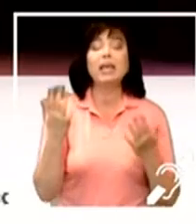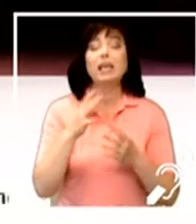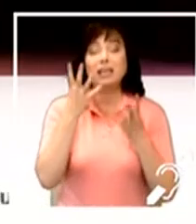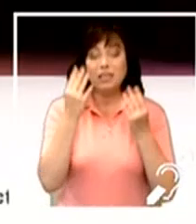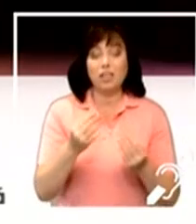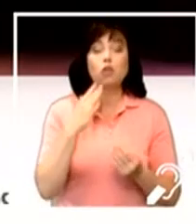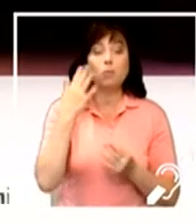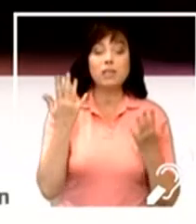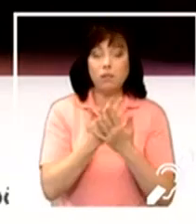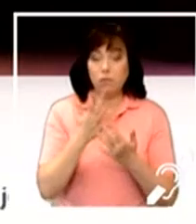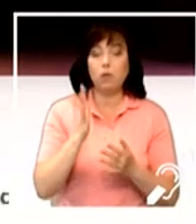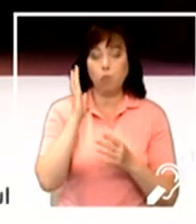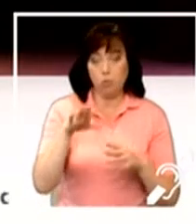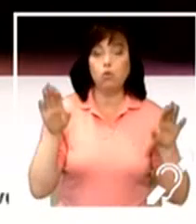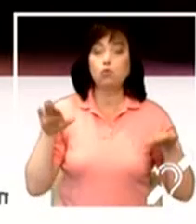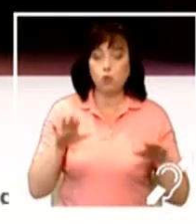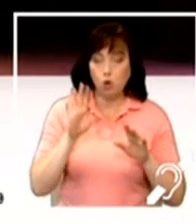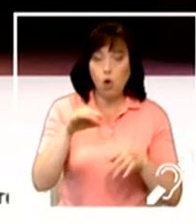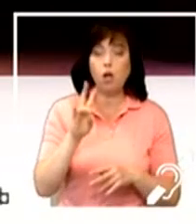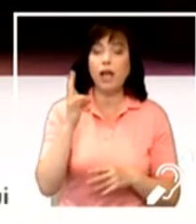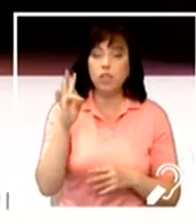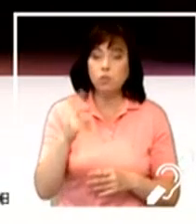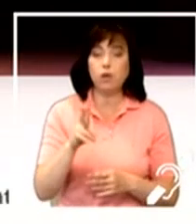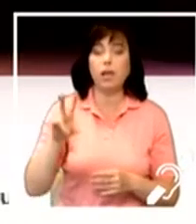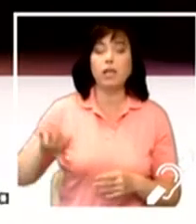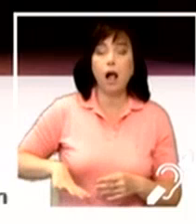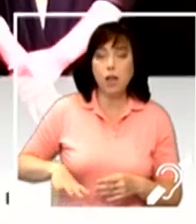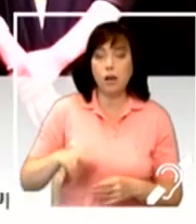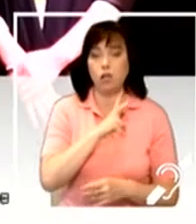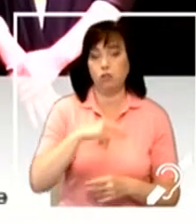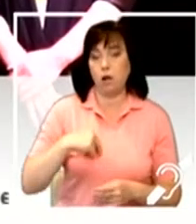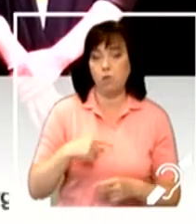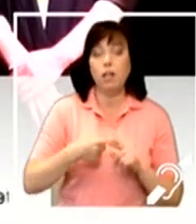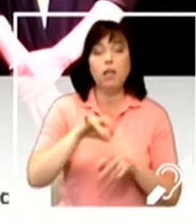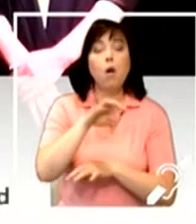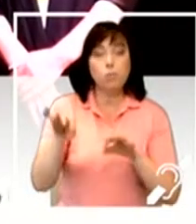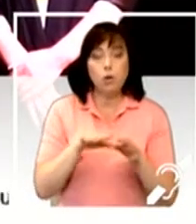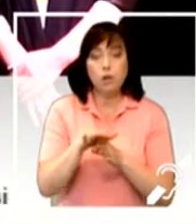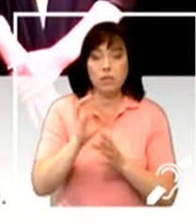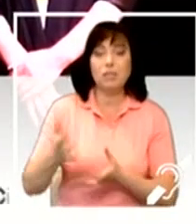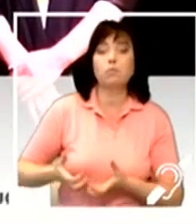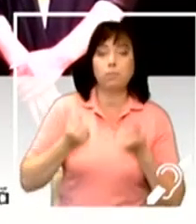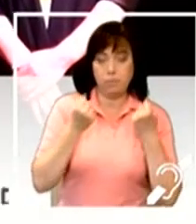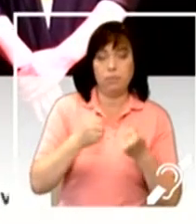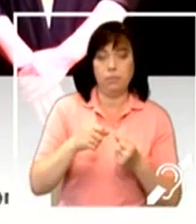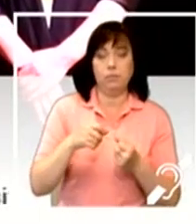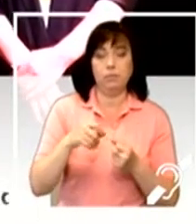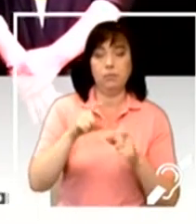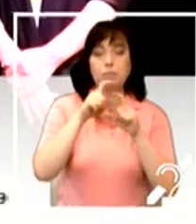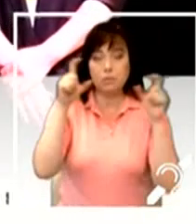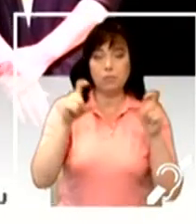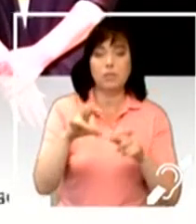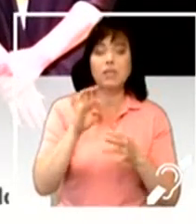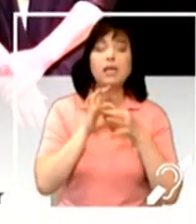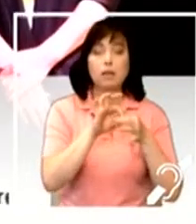filmului românesc vor ajunge și la Sorocani, Sporeni, Călăraș și Cahul. Proiectul este realizat cu sprijinul Departamentului pentru